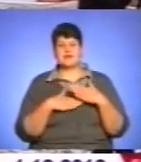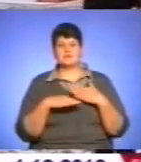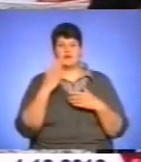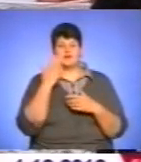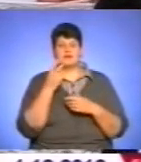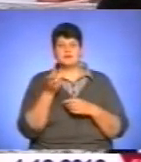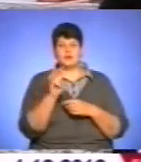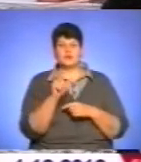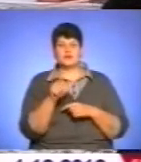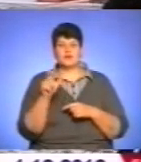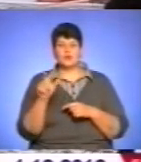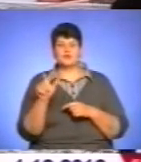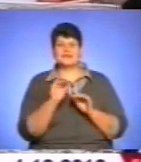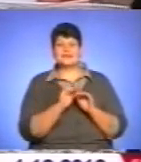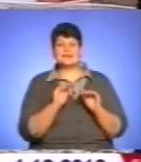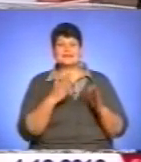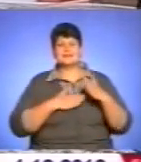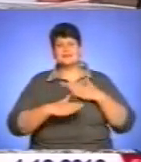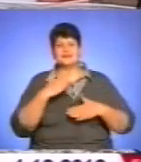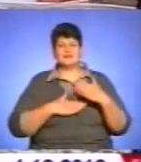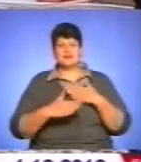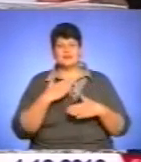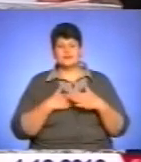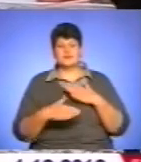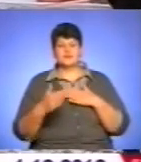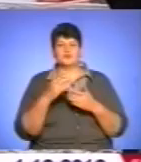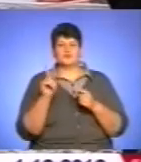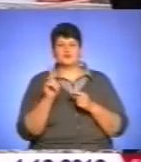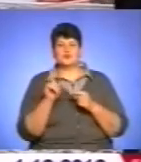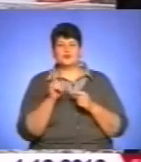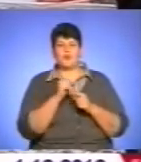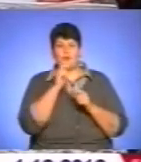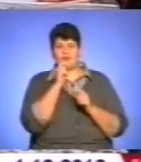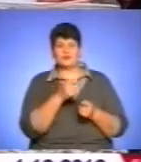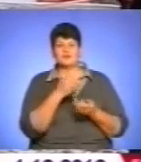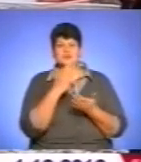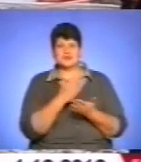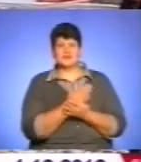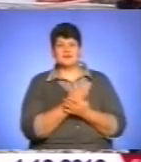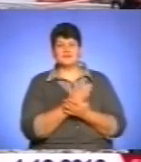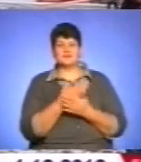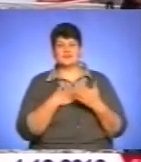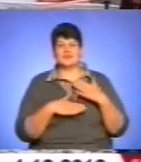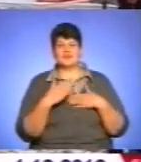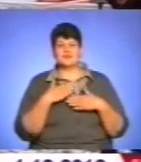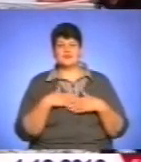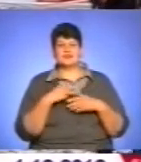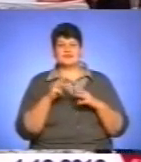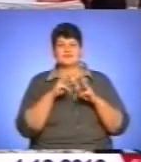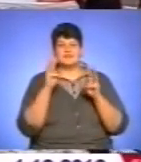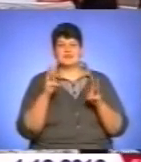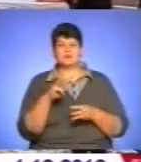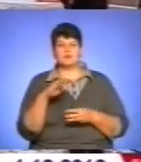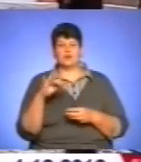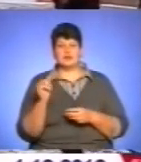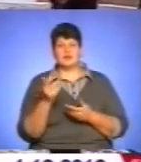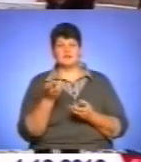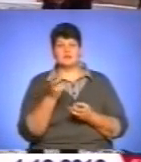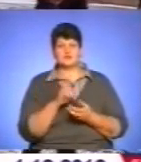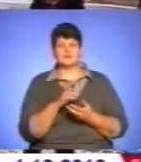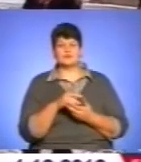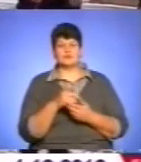підходять люди, дивляться, дітки радіють, тішаться, думаю, що по подарунки якісь получаться, так втішиться, Святий Миколай прийшов до них і так